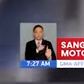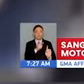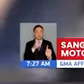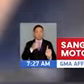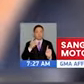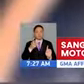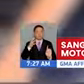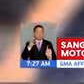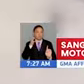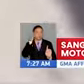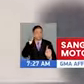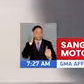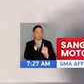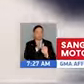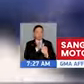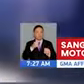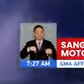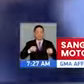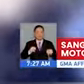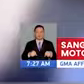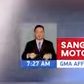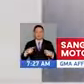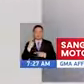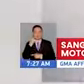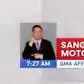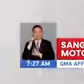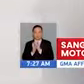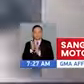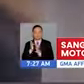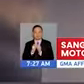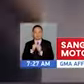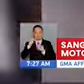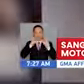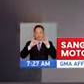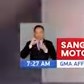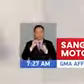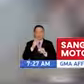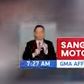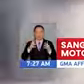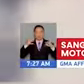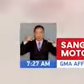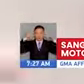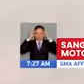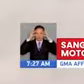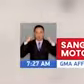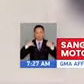kaya't posible raw nakainom. Wala rin daw suot na helmet ang rider. Parehong nagtamo ng sugat sa ulo ang mga biktima na kanilang